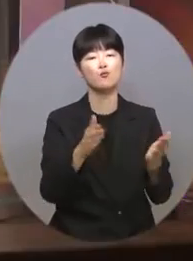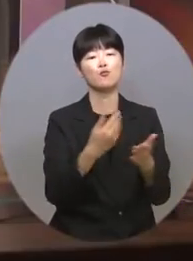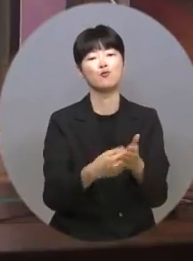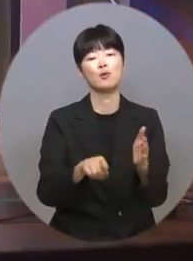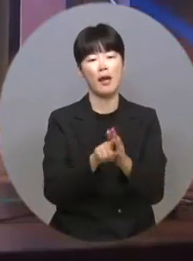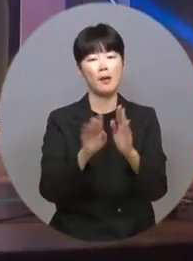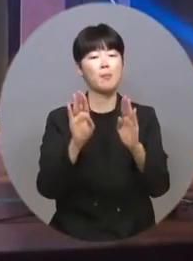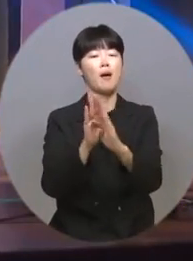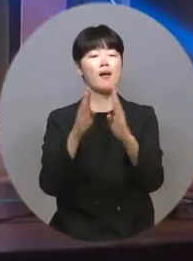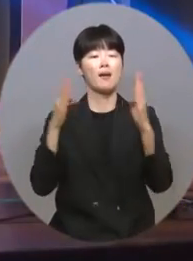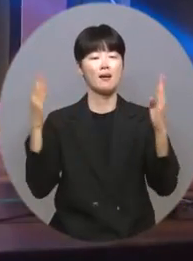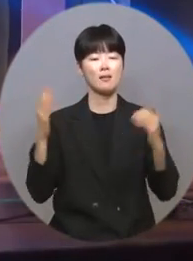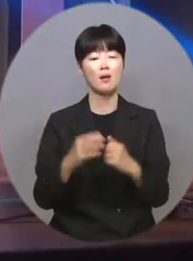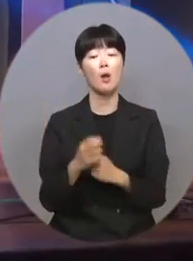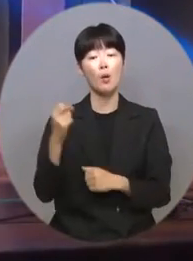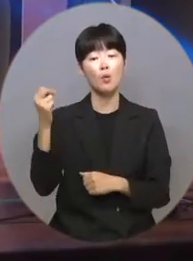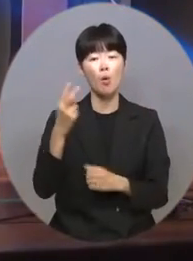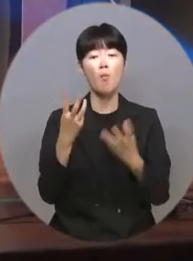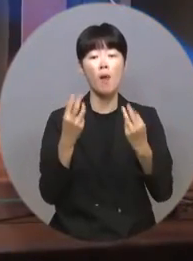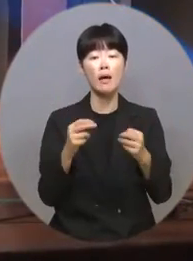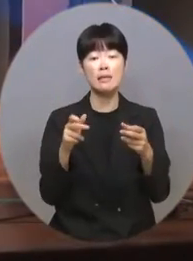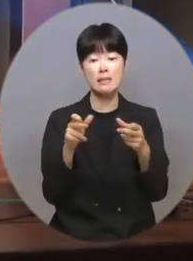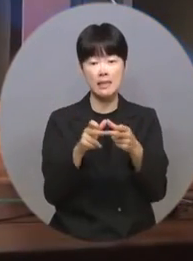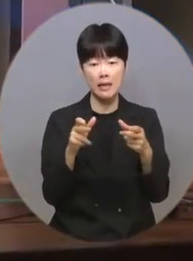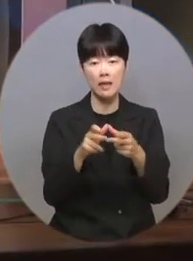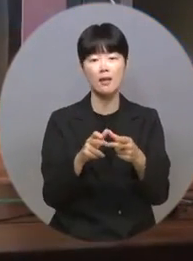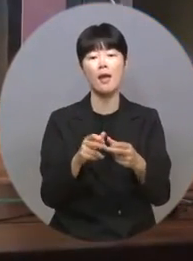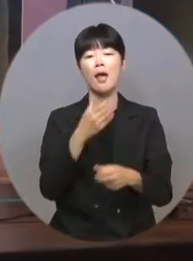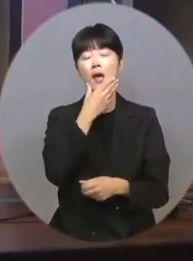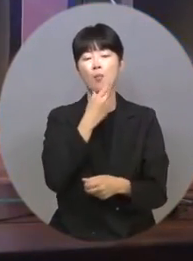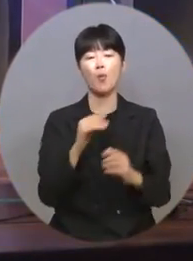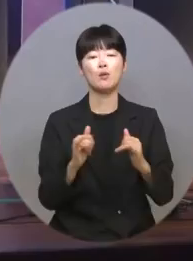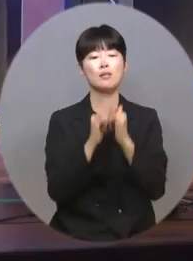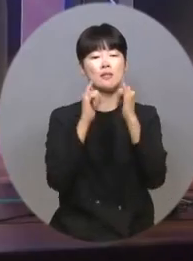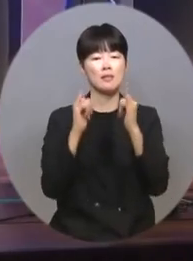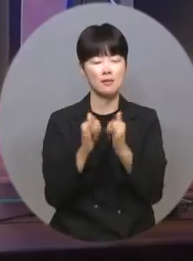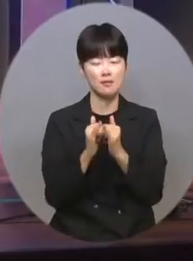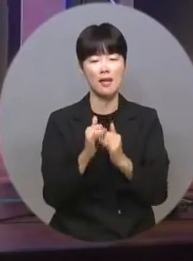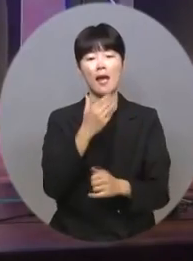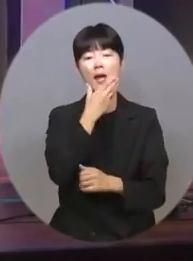장애인들이 평등한 삶과 행복한 삶을 누리길 기원합니다. 복지TV 뉴스 이종석입니다.